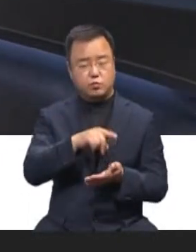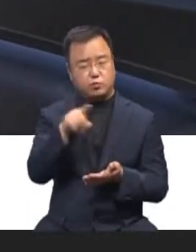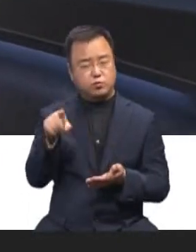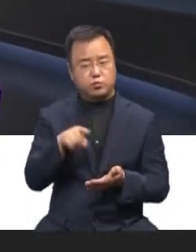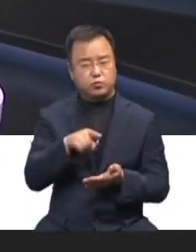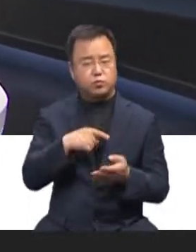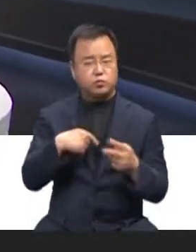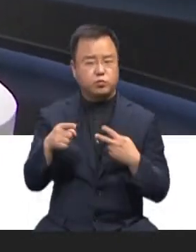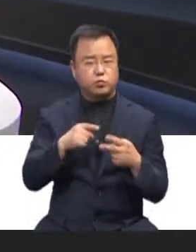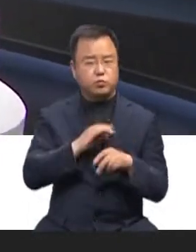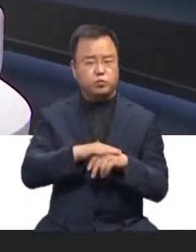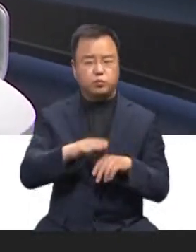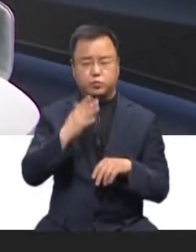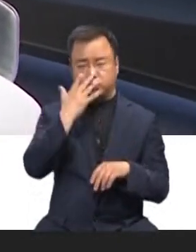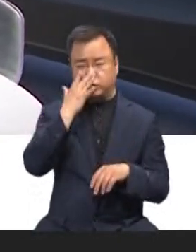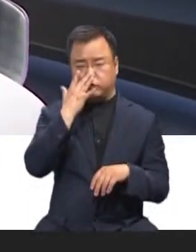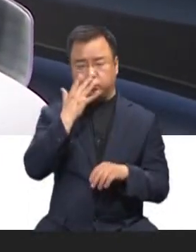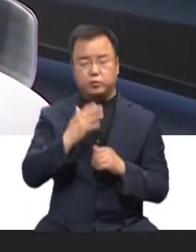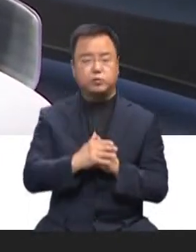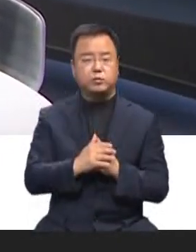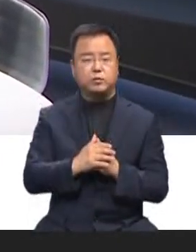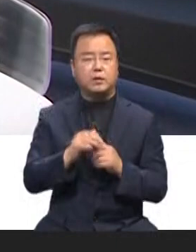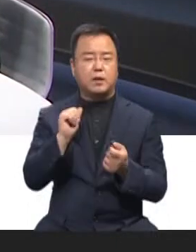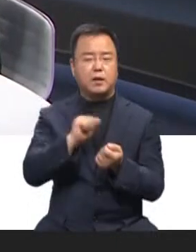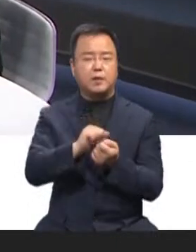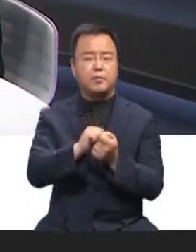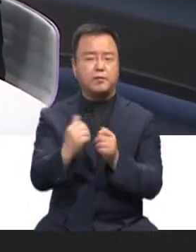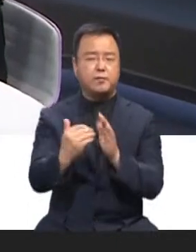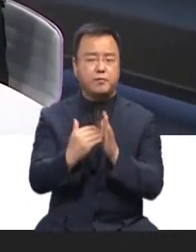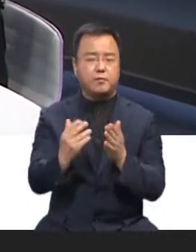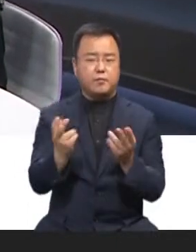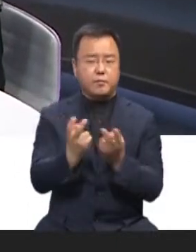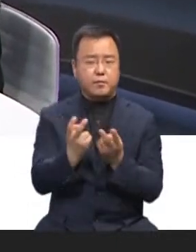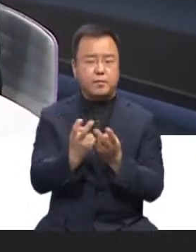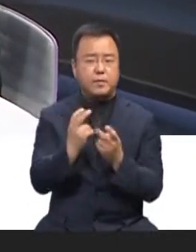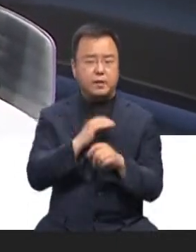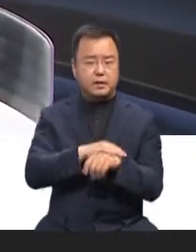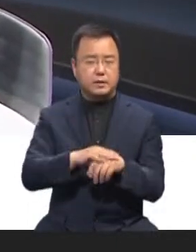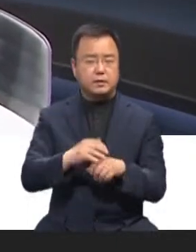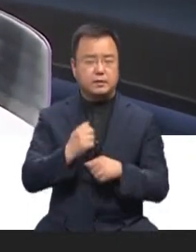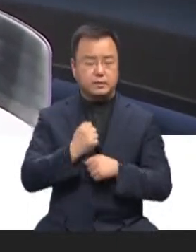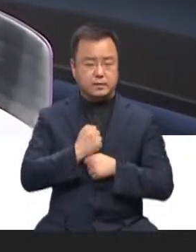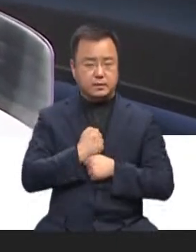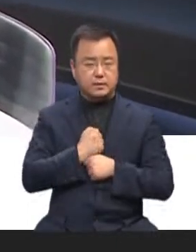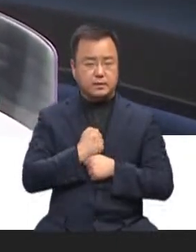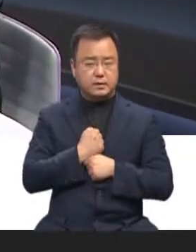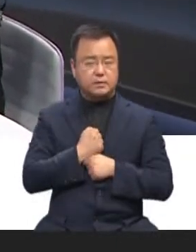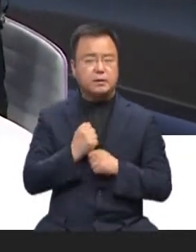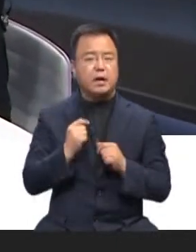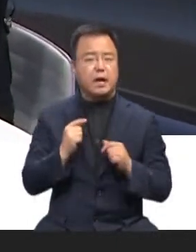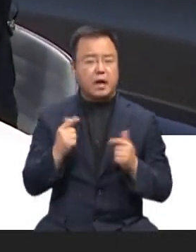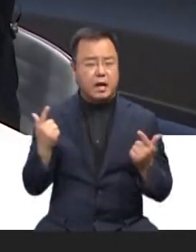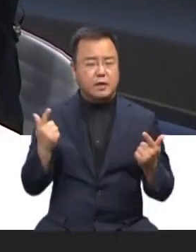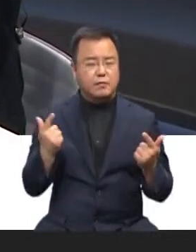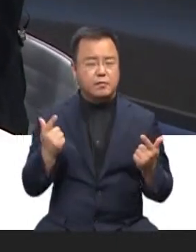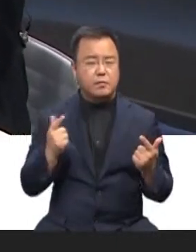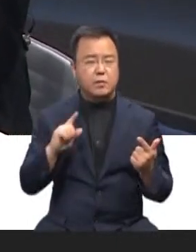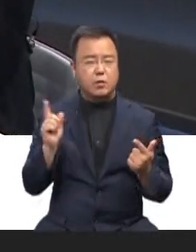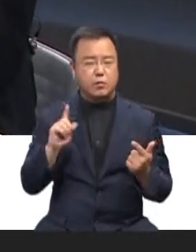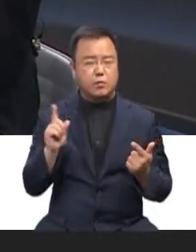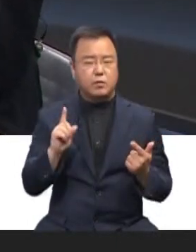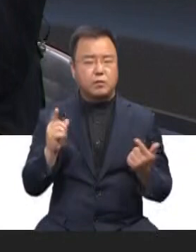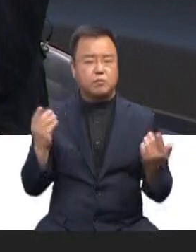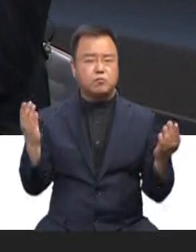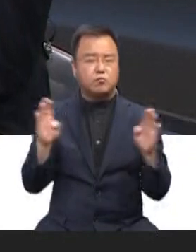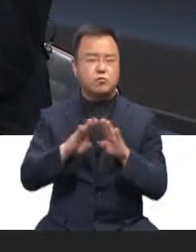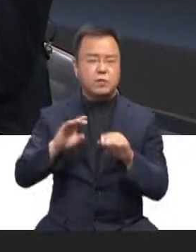납득이 되지 않는 부분들이 있습니다 방역 수칙을 잘 지켜도 안될까 박수를 안 지켜도 사실은 이게 뭐 문을